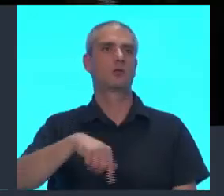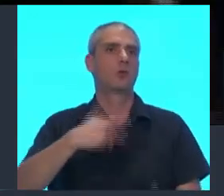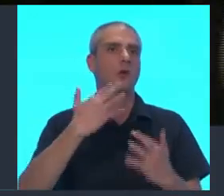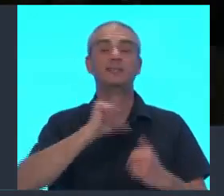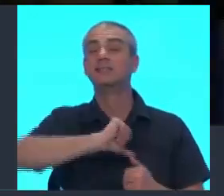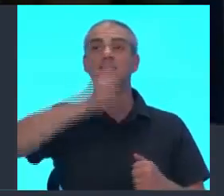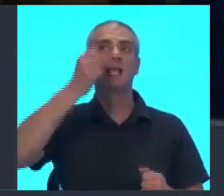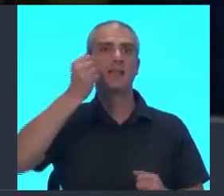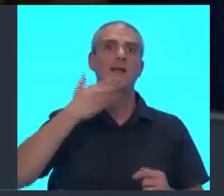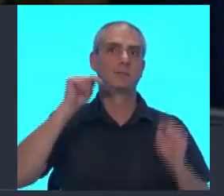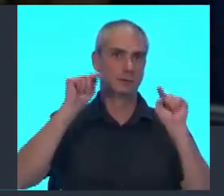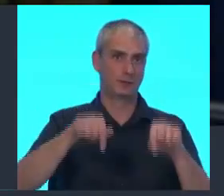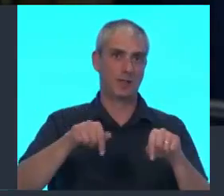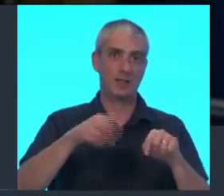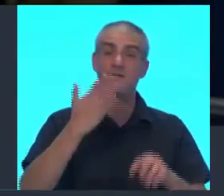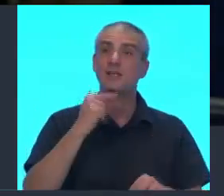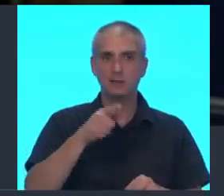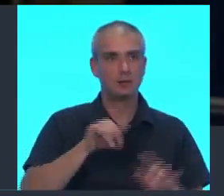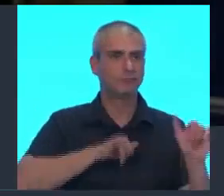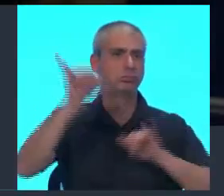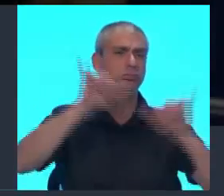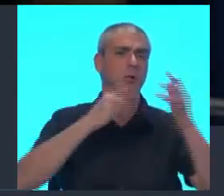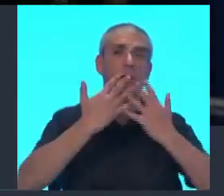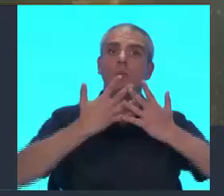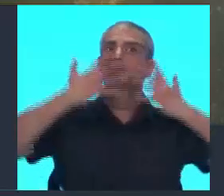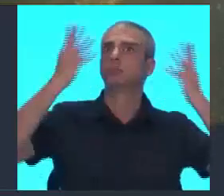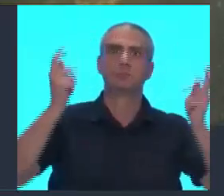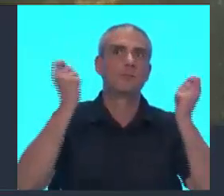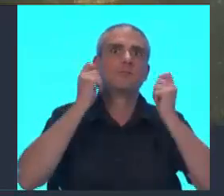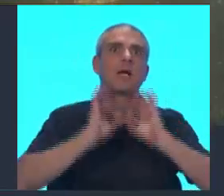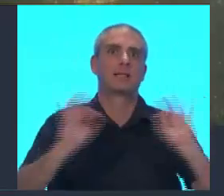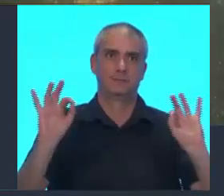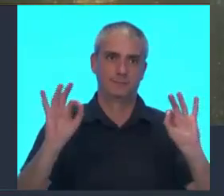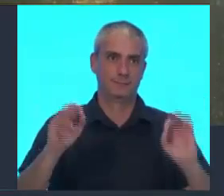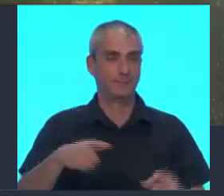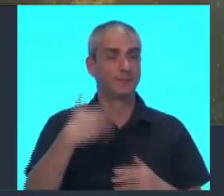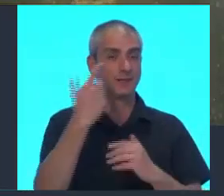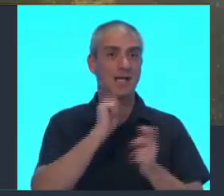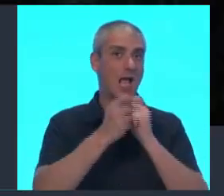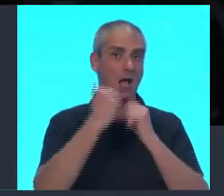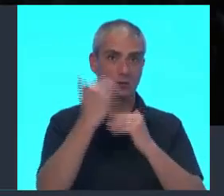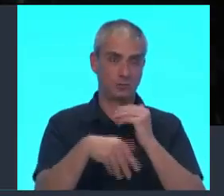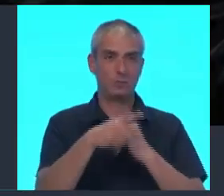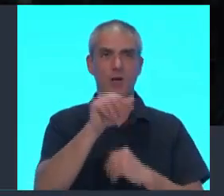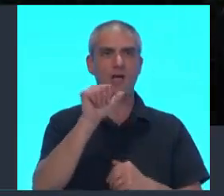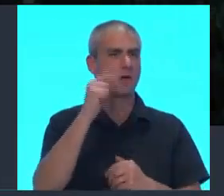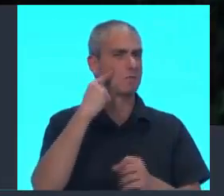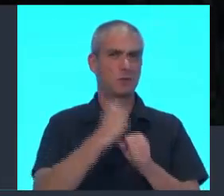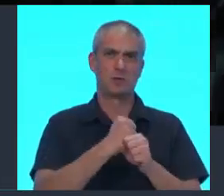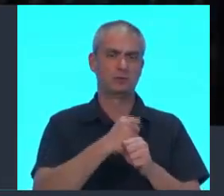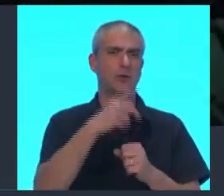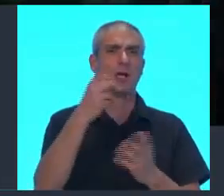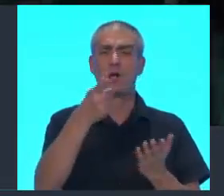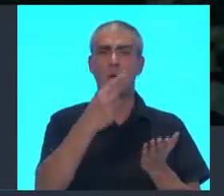תיירים בארץ, והישראלים יצאו בכמויות שזה פשוט מדהים. בסיום הרעיון, אפרים מתעקש שאוגנדה היא המקום